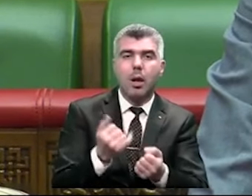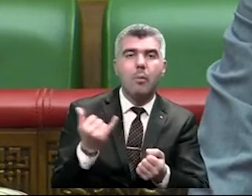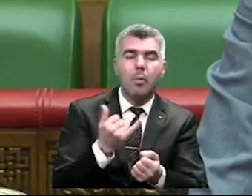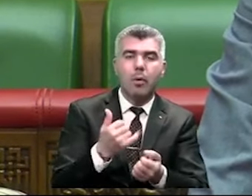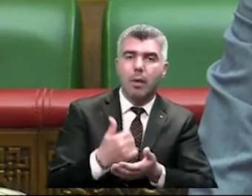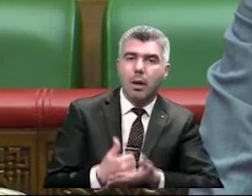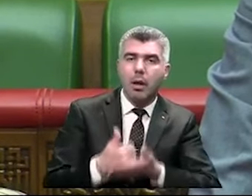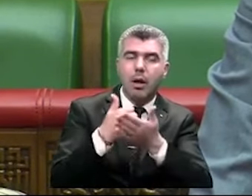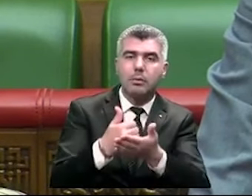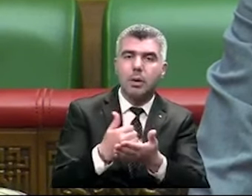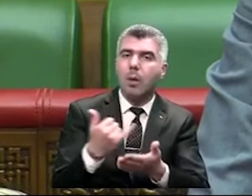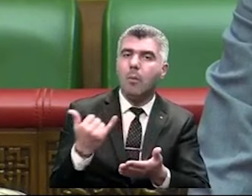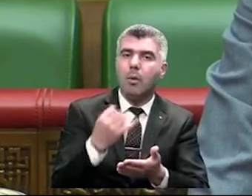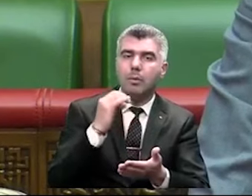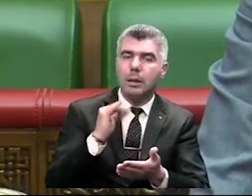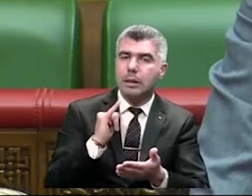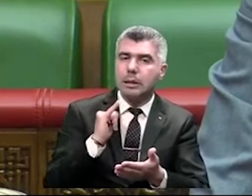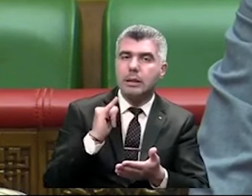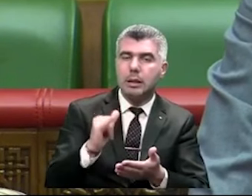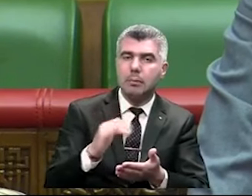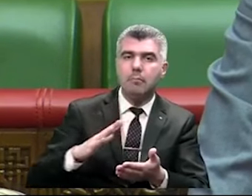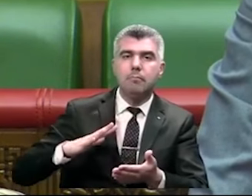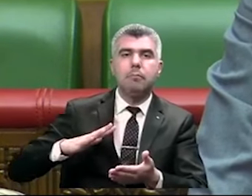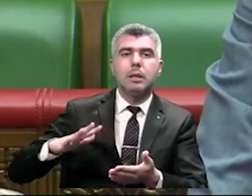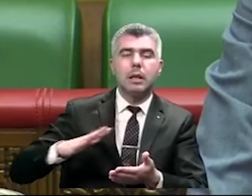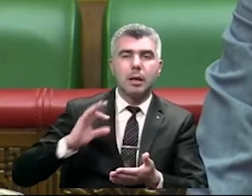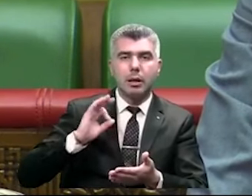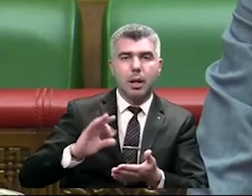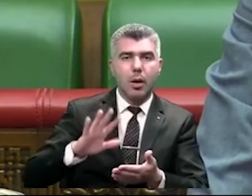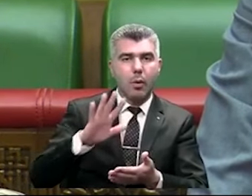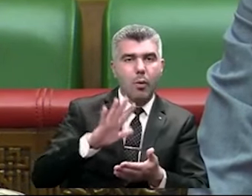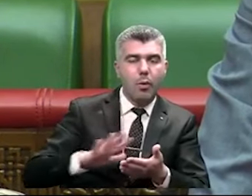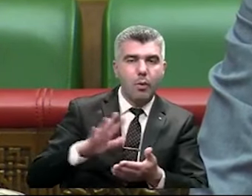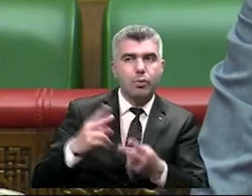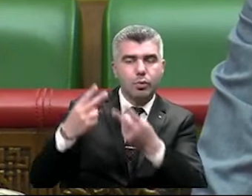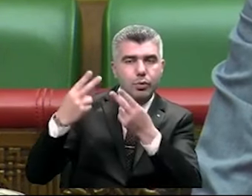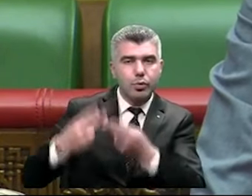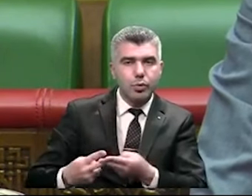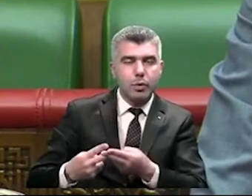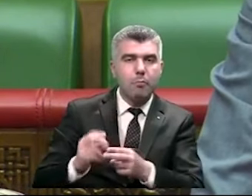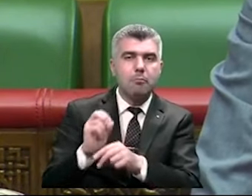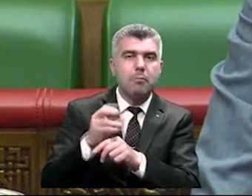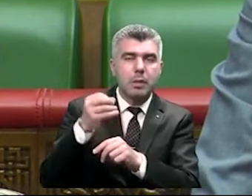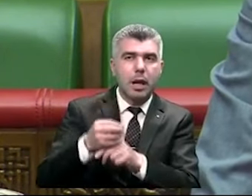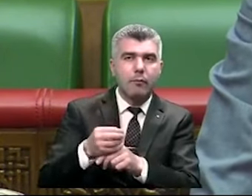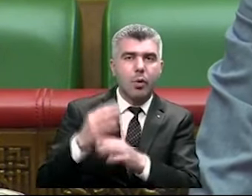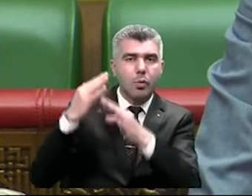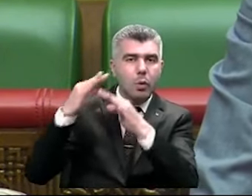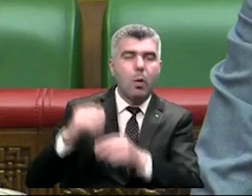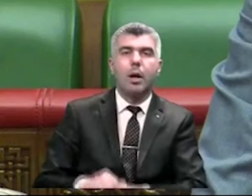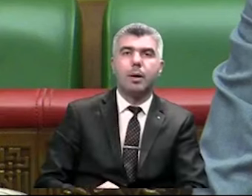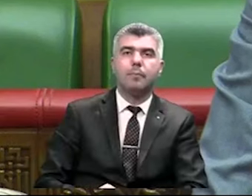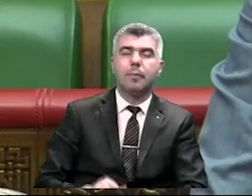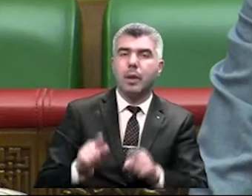واعطائه المكانه التي تليق بسمعه المدينه ومكانه الضيوف الذين يتوافدون عليها ونتمنا السيد الوزير